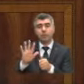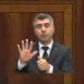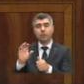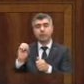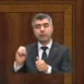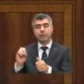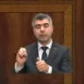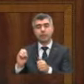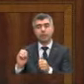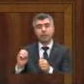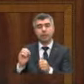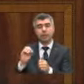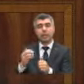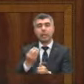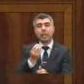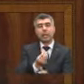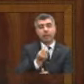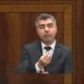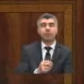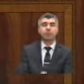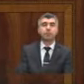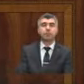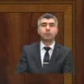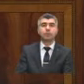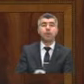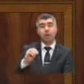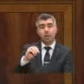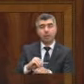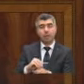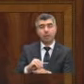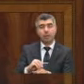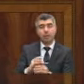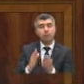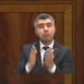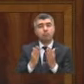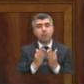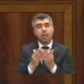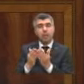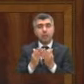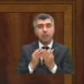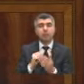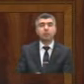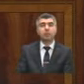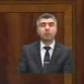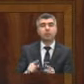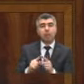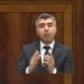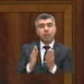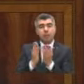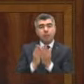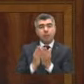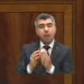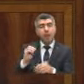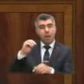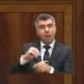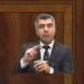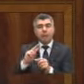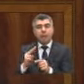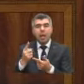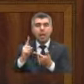وطفلة من إعادة التمدرس في إطار مدارس الفرصة